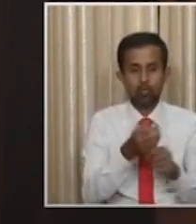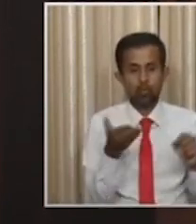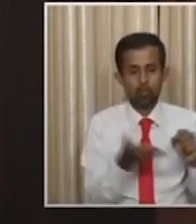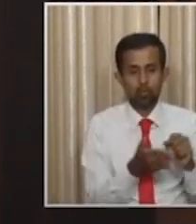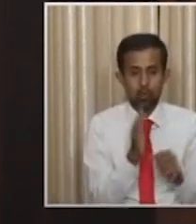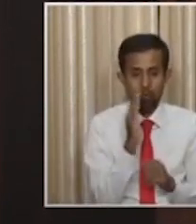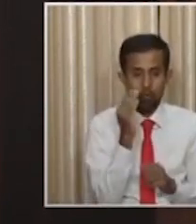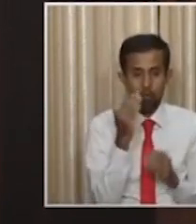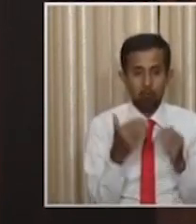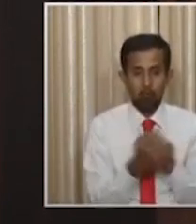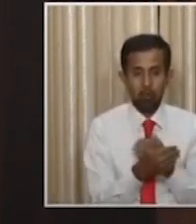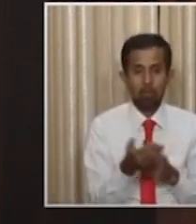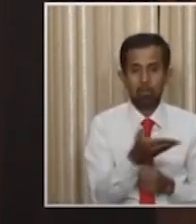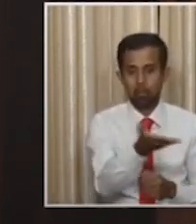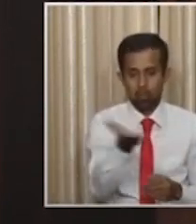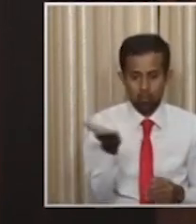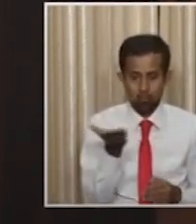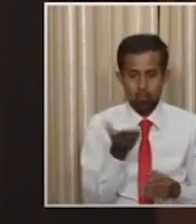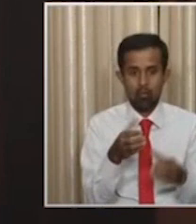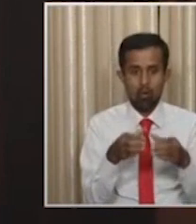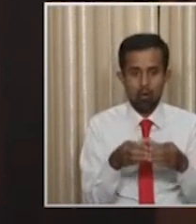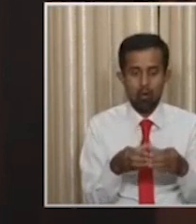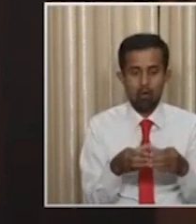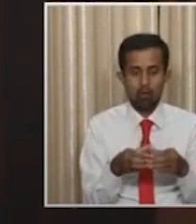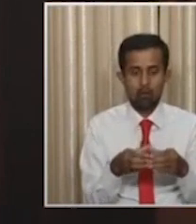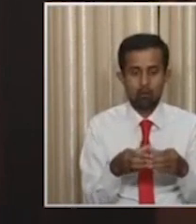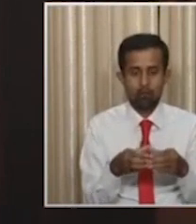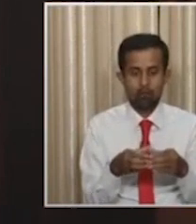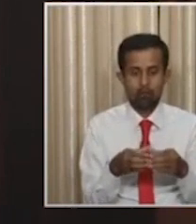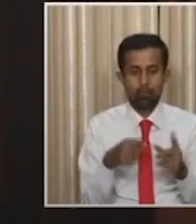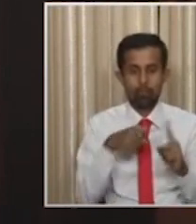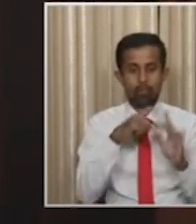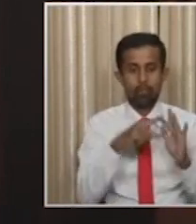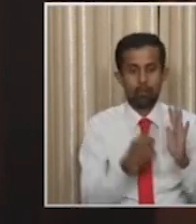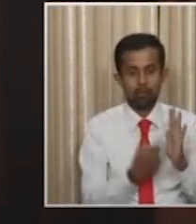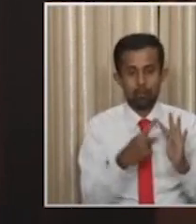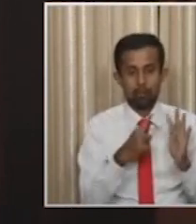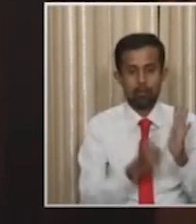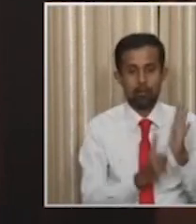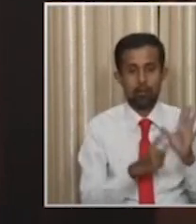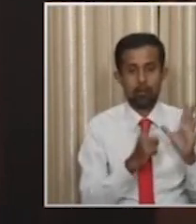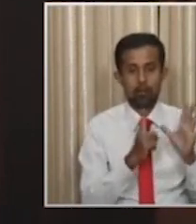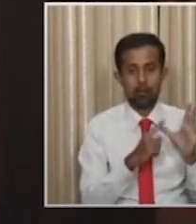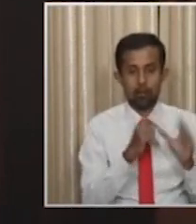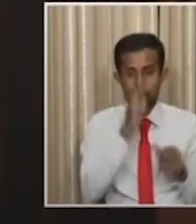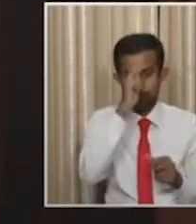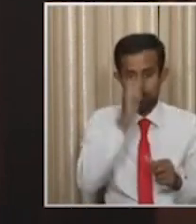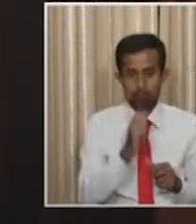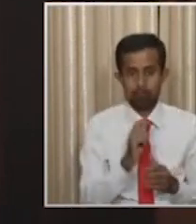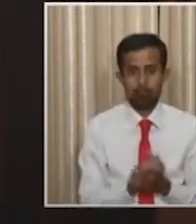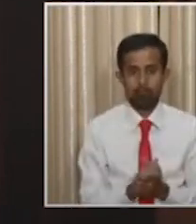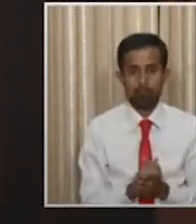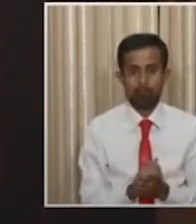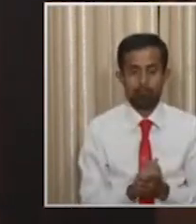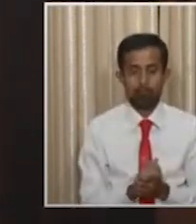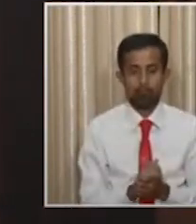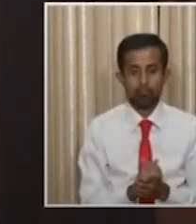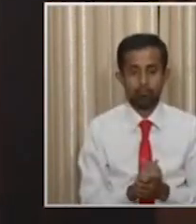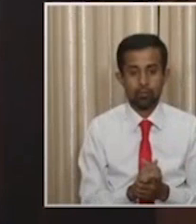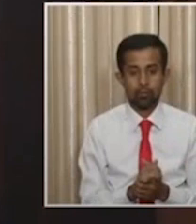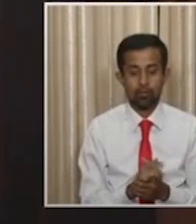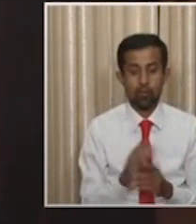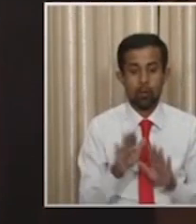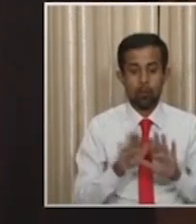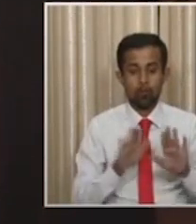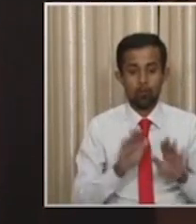குறிப்பாக எங்களுடைய எதிர்கட்சி கொறடா கிரியல்லையை விட மிக மோசமாக அந்த ஆட்சியை பாதுகாக்க வேண்டும் என்று